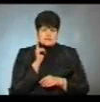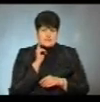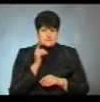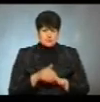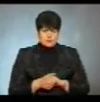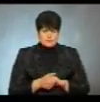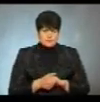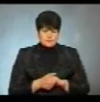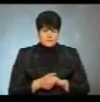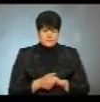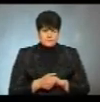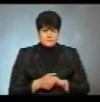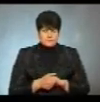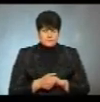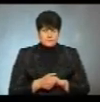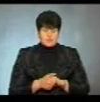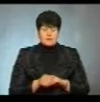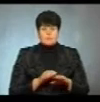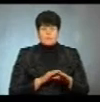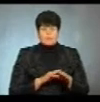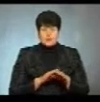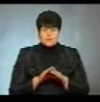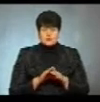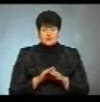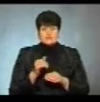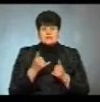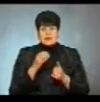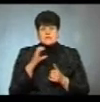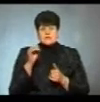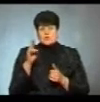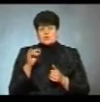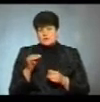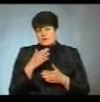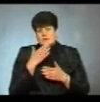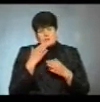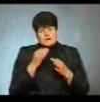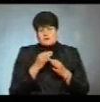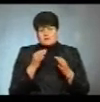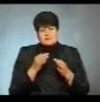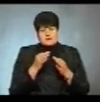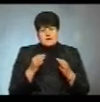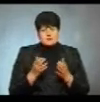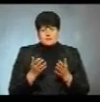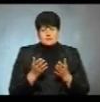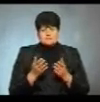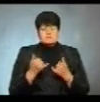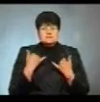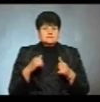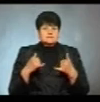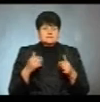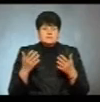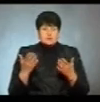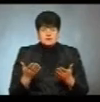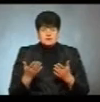Зеленського. Абсолютно для соціологів немає ніякої, скажімо, такої несподіванки, тому